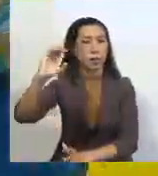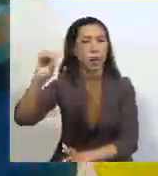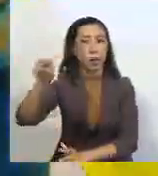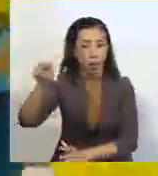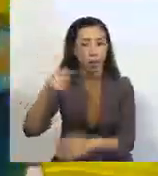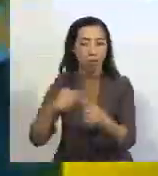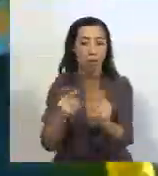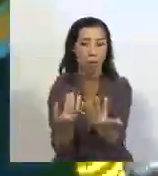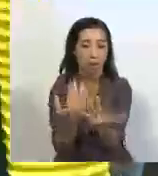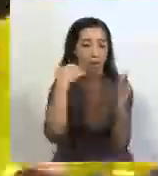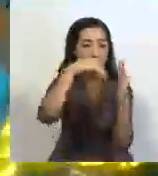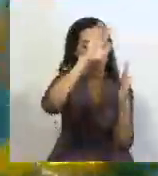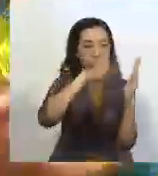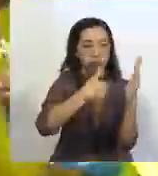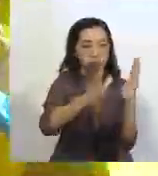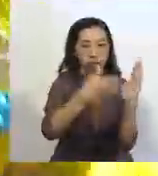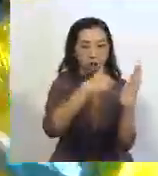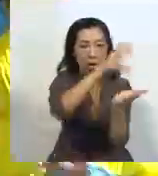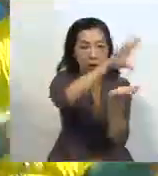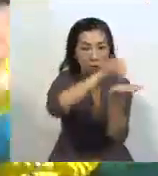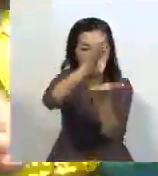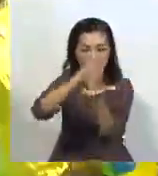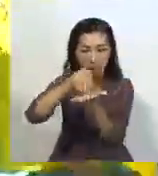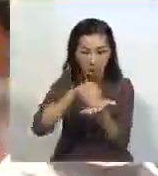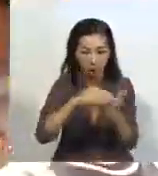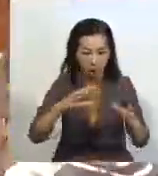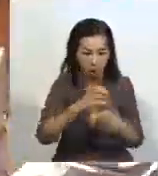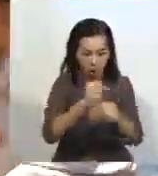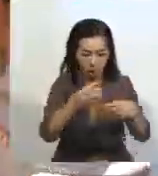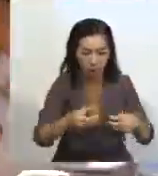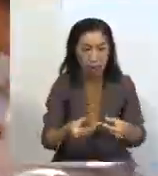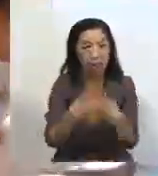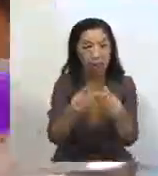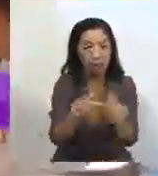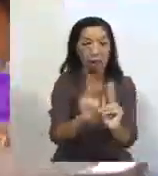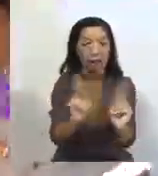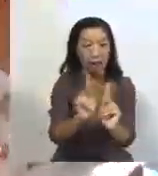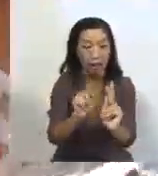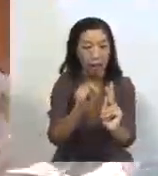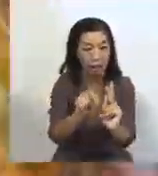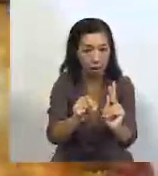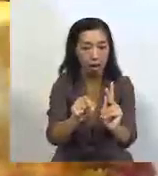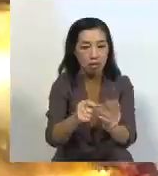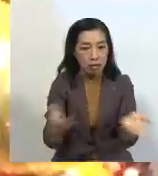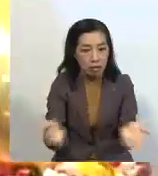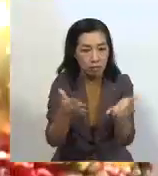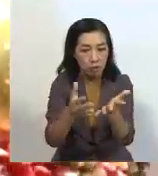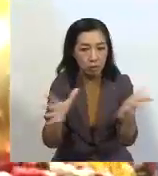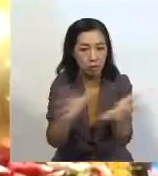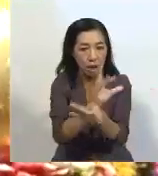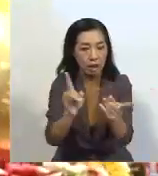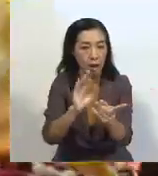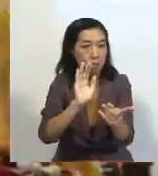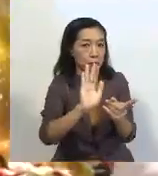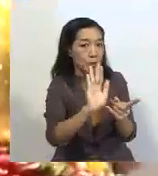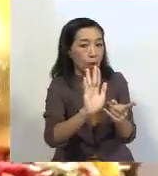ยทั้ง4ภูมิภาคนะครับแล้วก็เตรียมเสนอต่อคณะกรรมการส่งเสริมและรักษามรดกภูมิปัญญาทางวัฒนธรรมก่อน